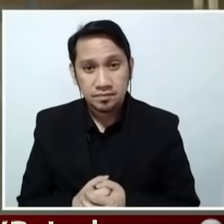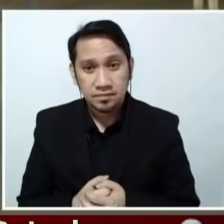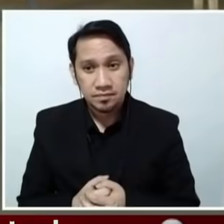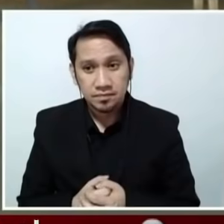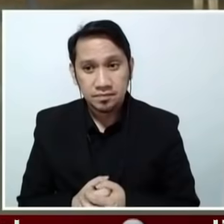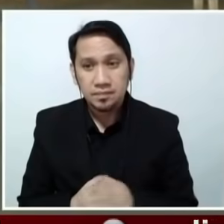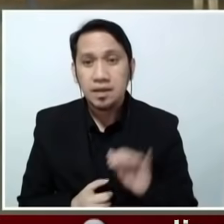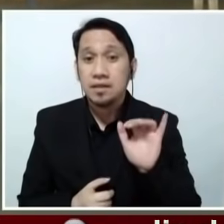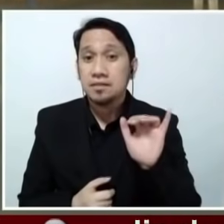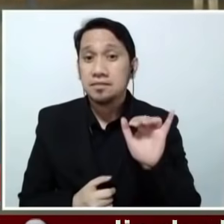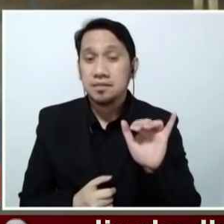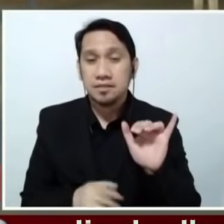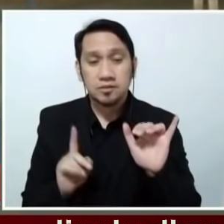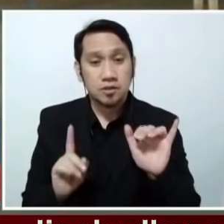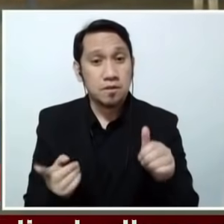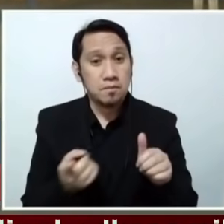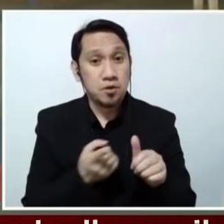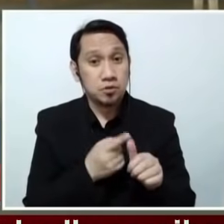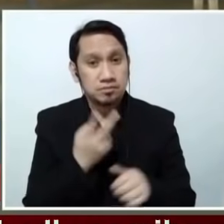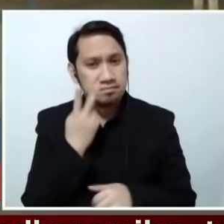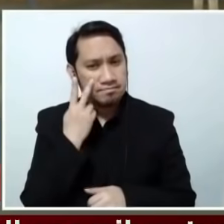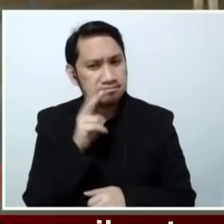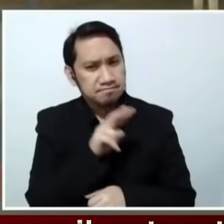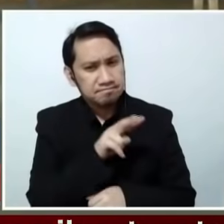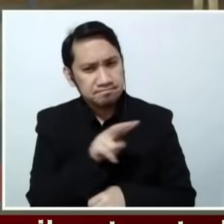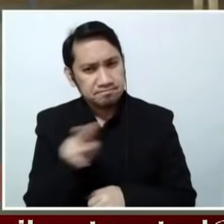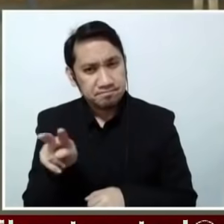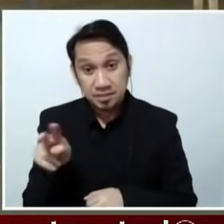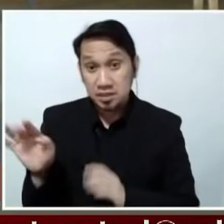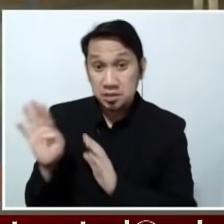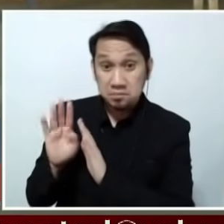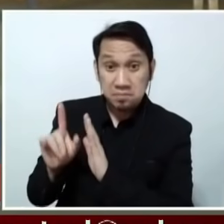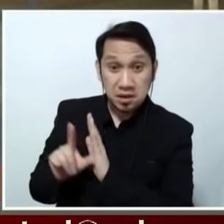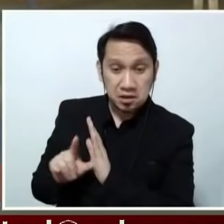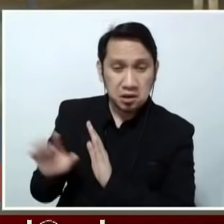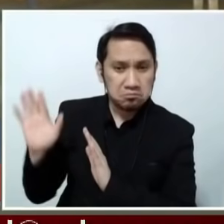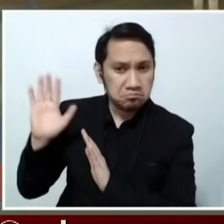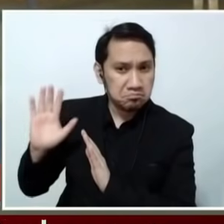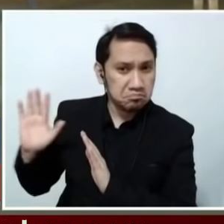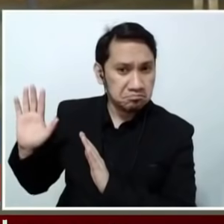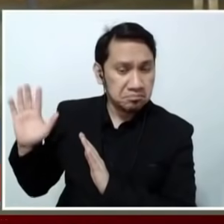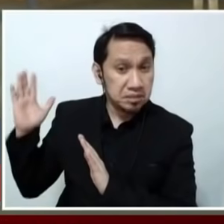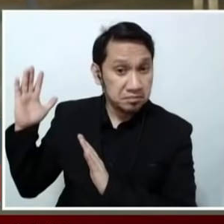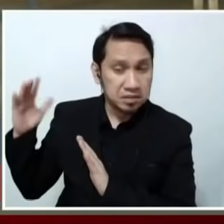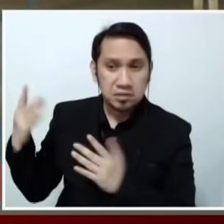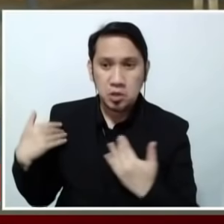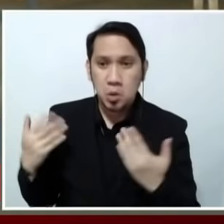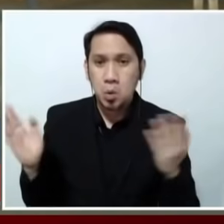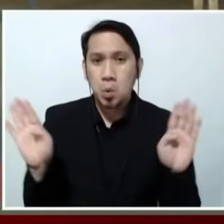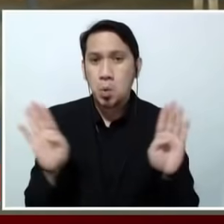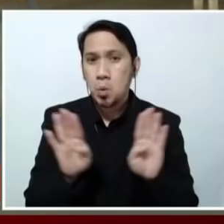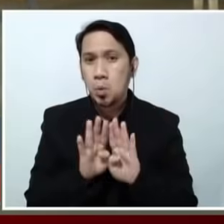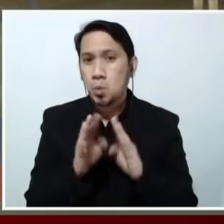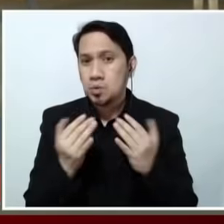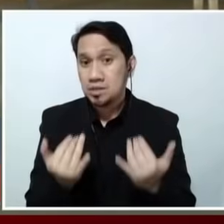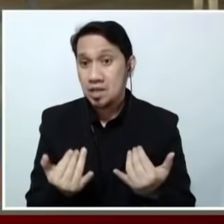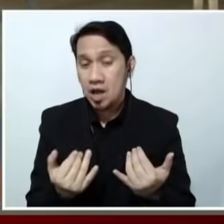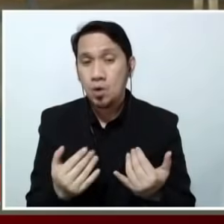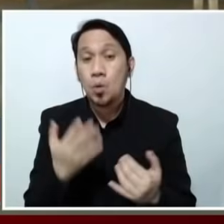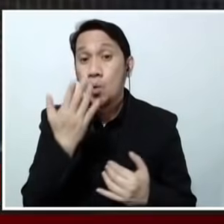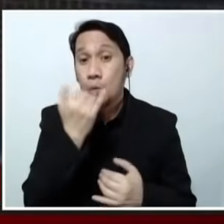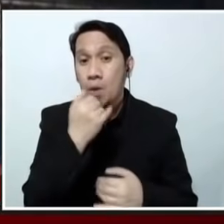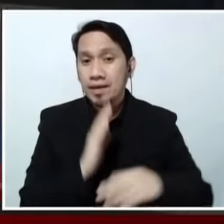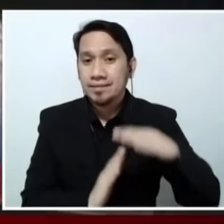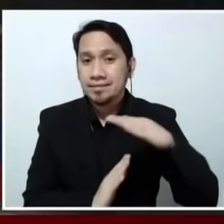Yes, Henry. Una muna, pag makikita mo ang sa ating likuran, sarado na ang Manila North Cemetery sa mga oras na ito. Dahil talagang hanggang alas 5 lang